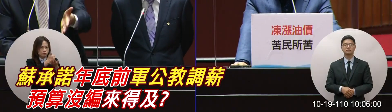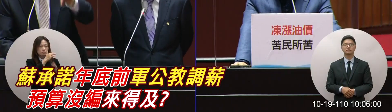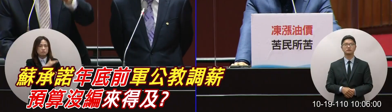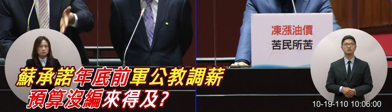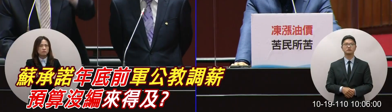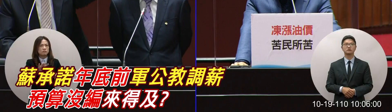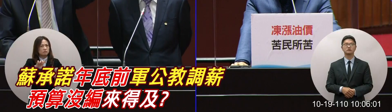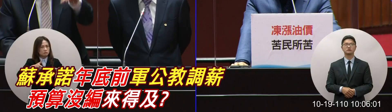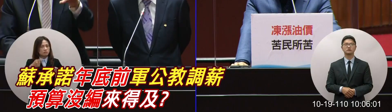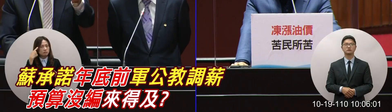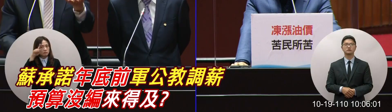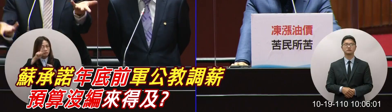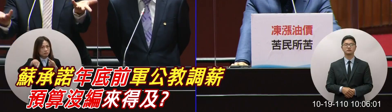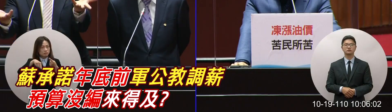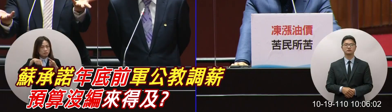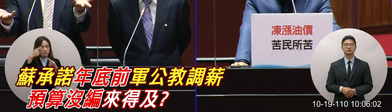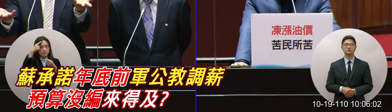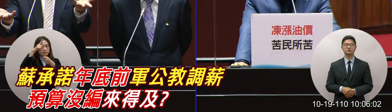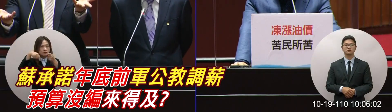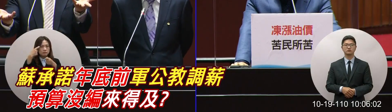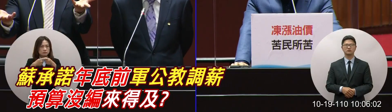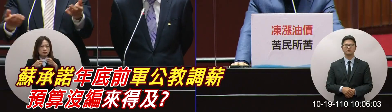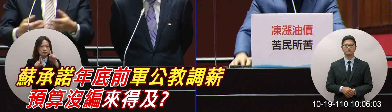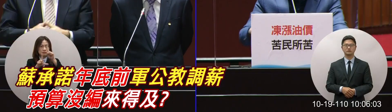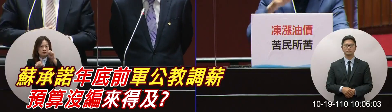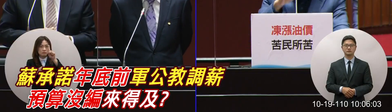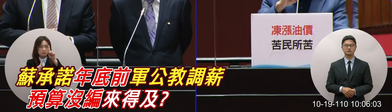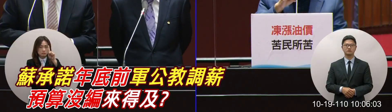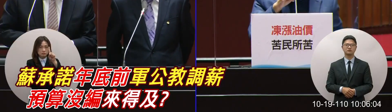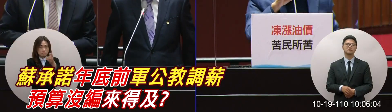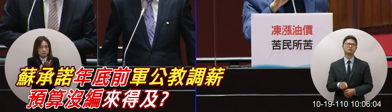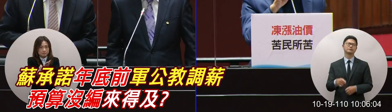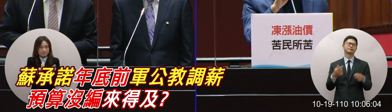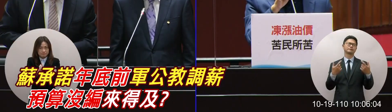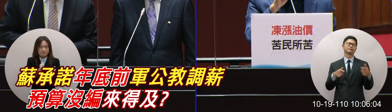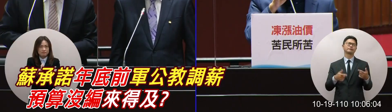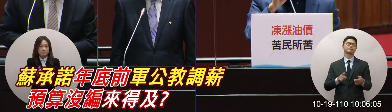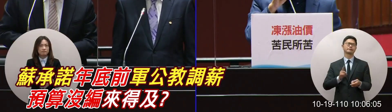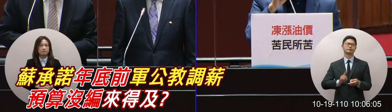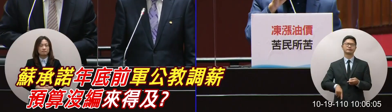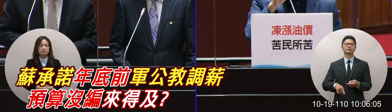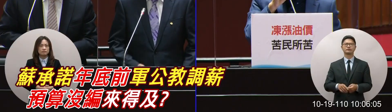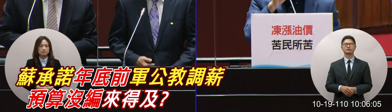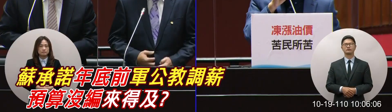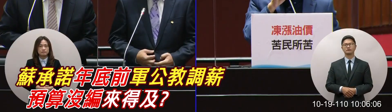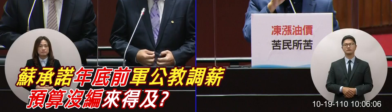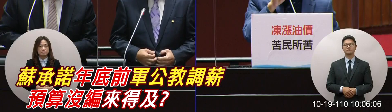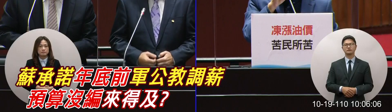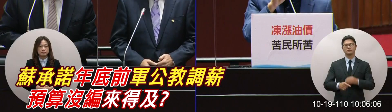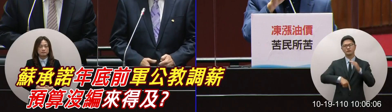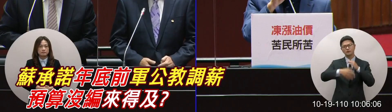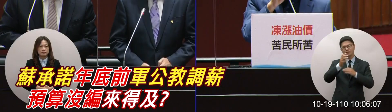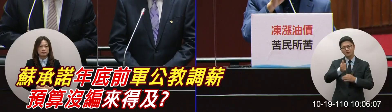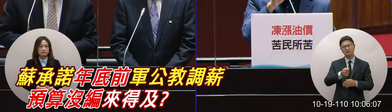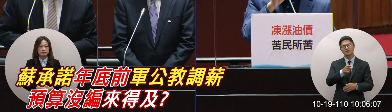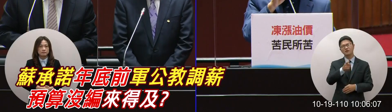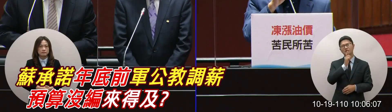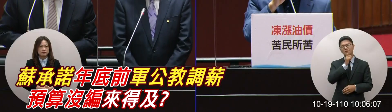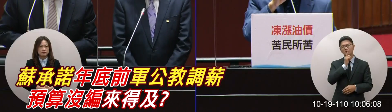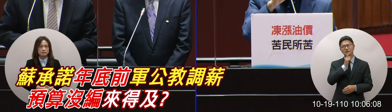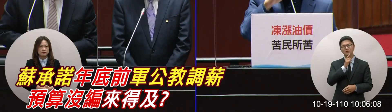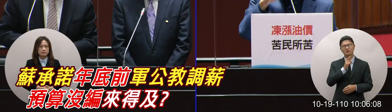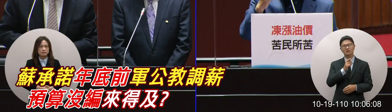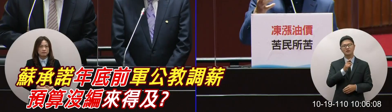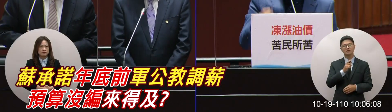明年1月1日前。 不是这样子啦，院长，赶在前